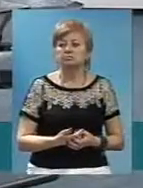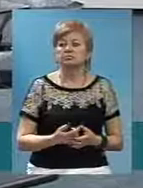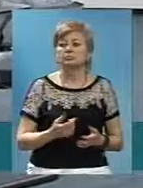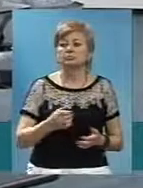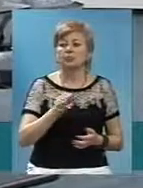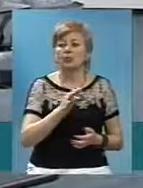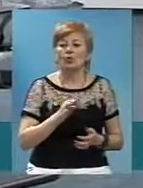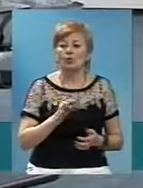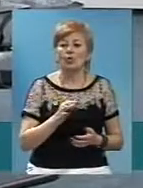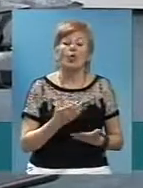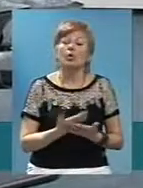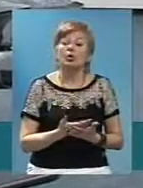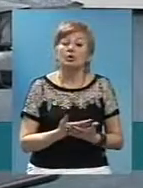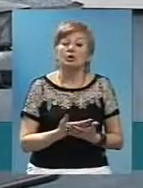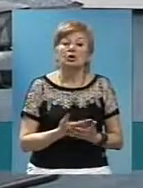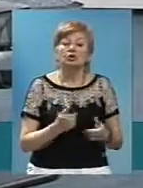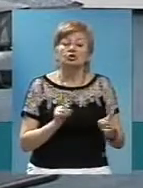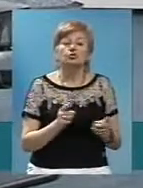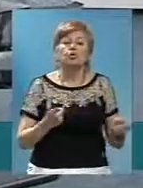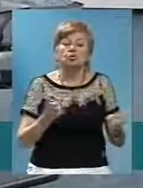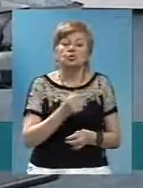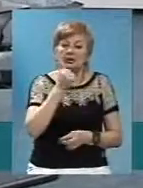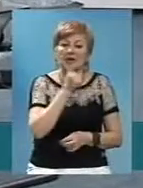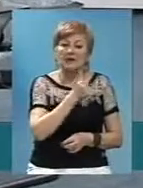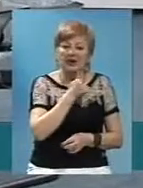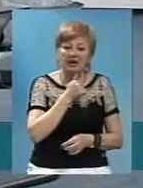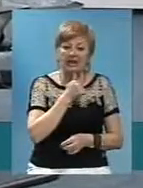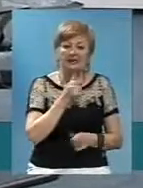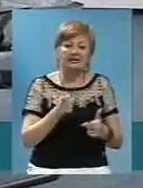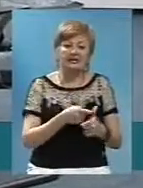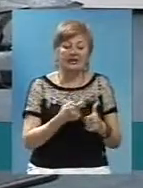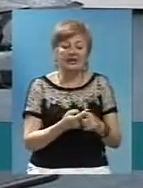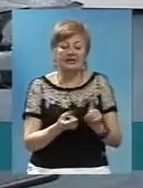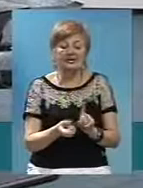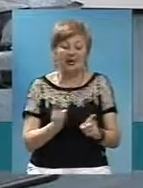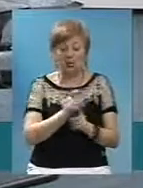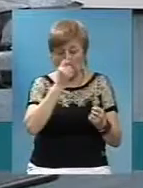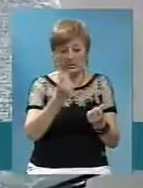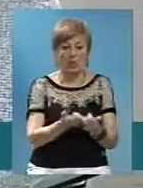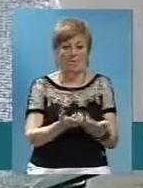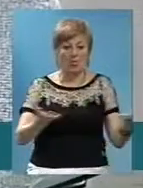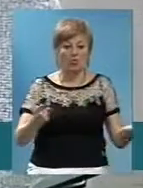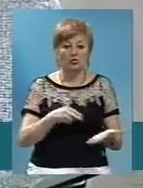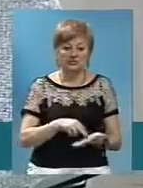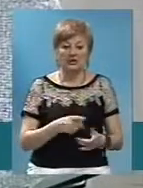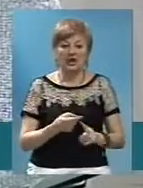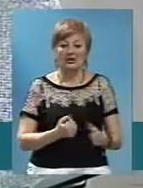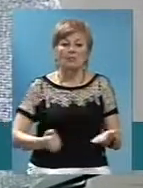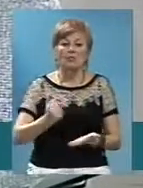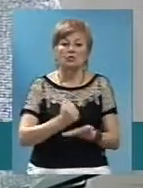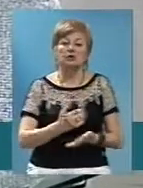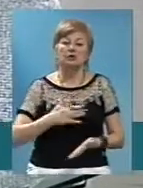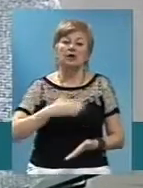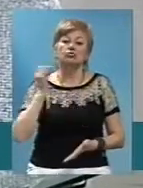про викривленість, про те, що ніби треба приховувати, а це навпаки виставляється на показ, ну це підтвердження нашої історії,